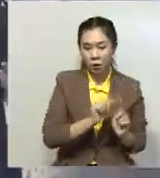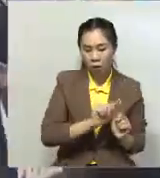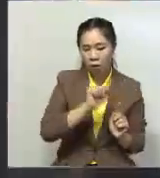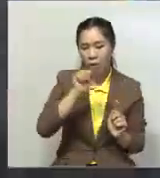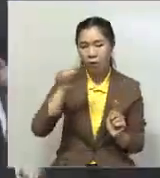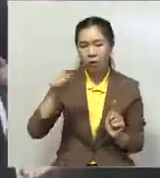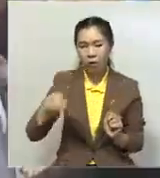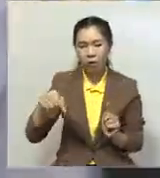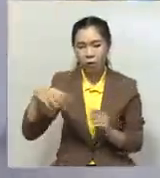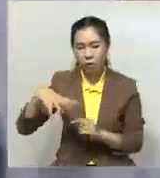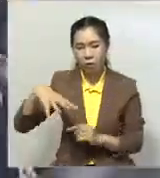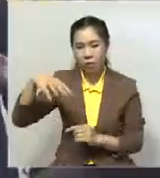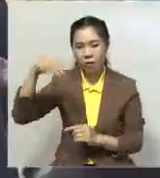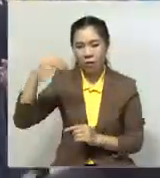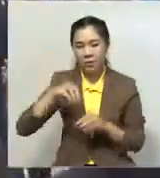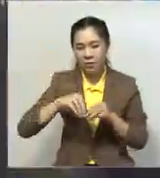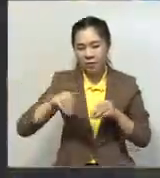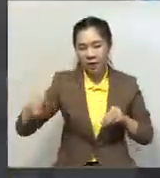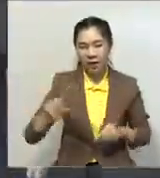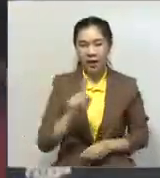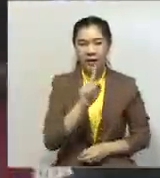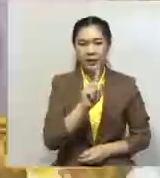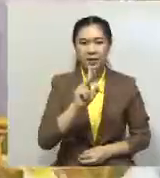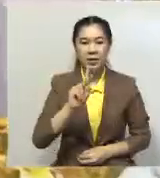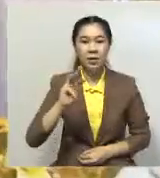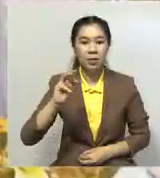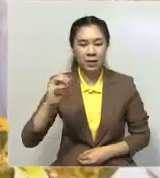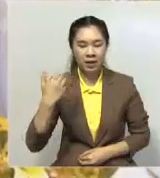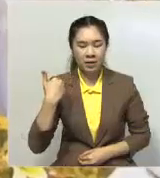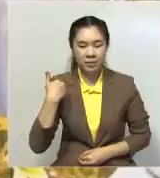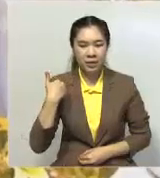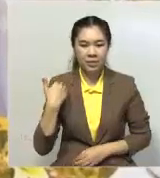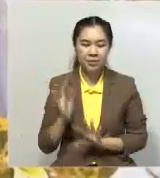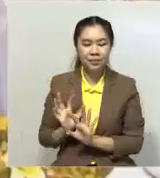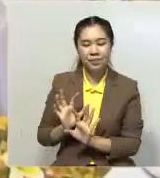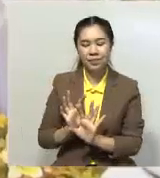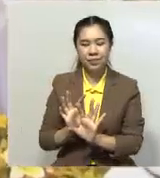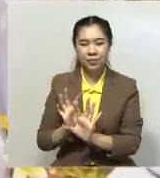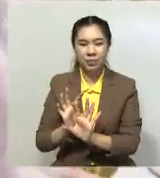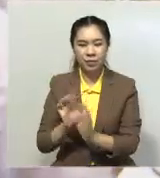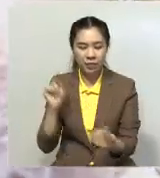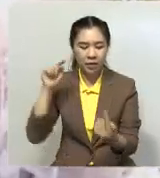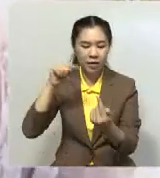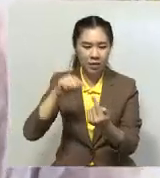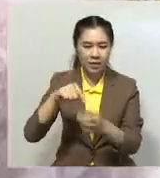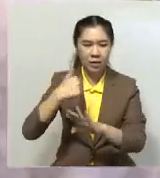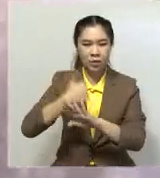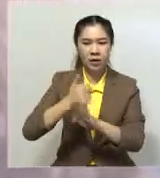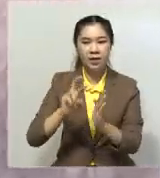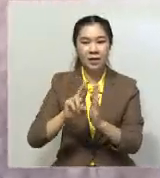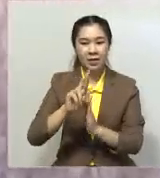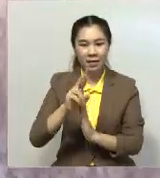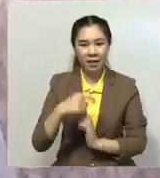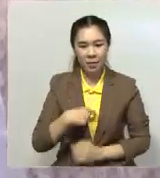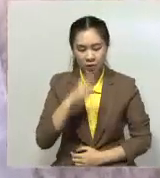ตุงระยะทางประมาณ1กิโลเมตรหลังจากที่ขบวนเดินทางมาถึงผู้ว่าราชการจังหวัดเชียงรายถวายความเคาร